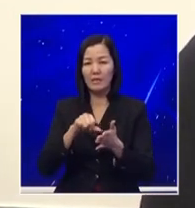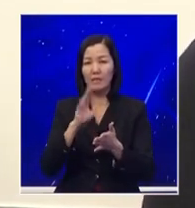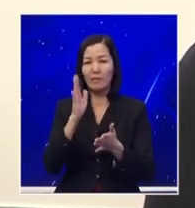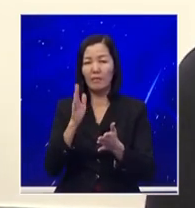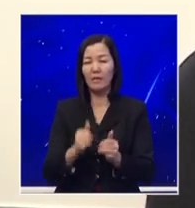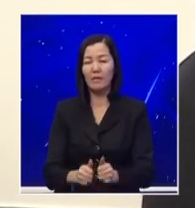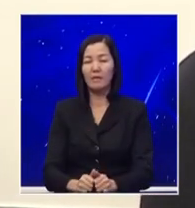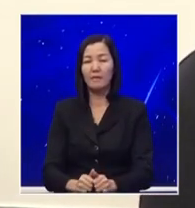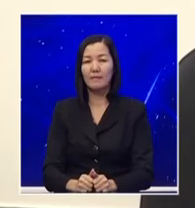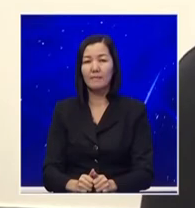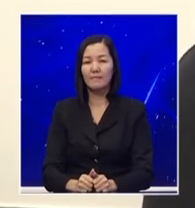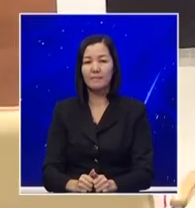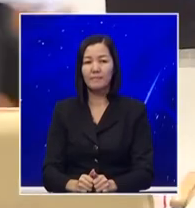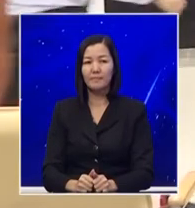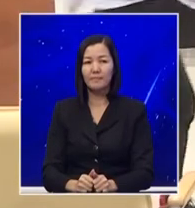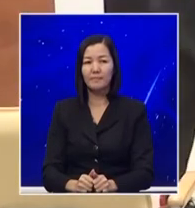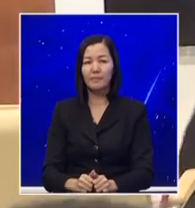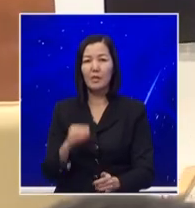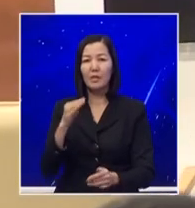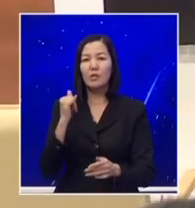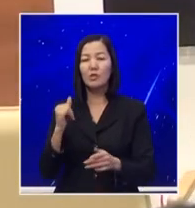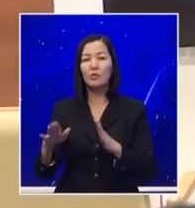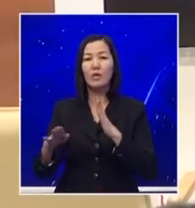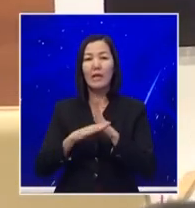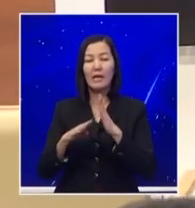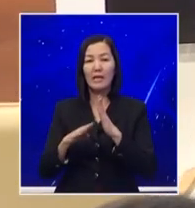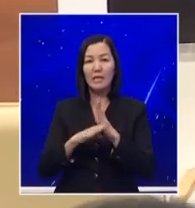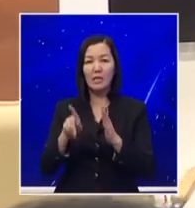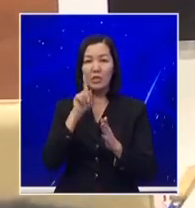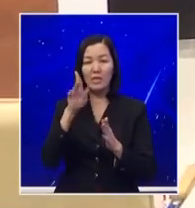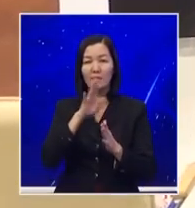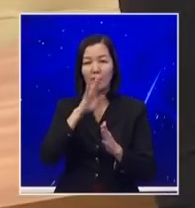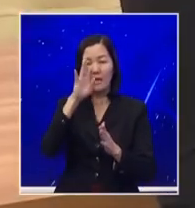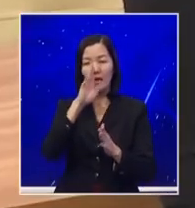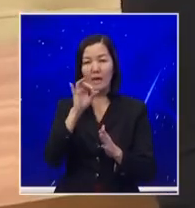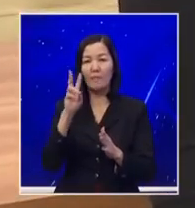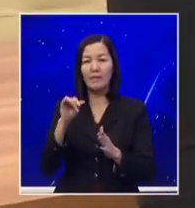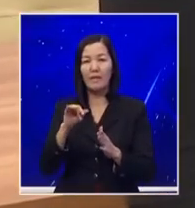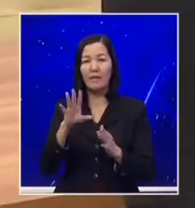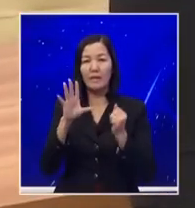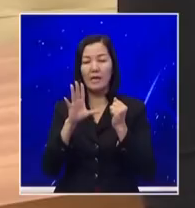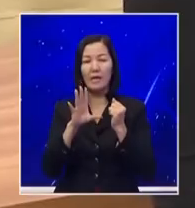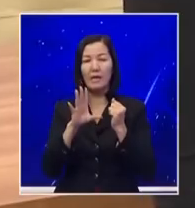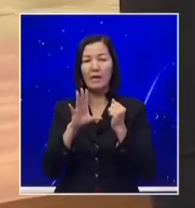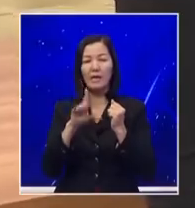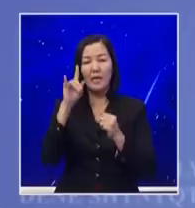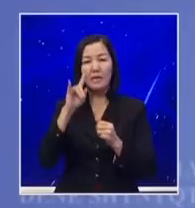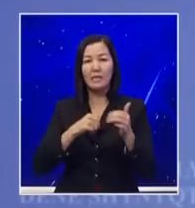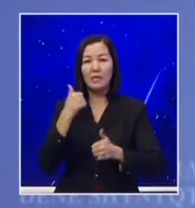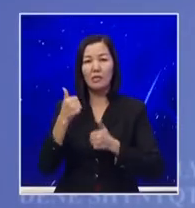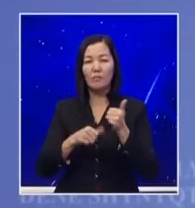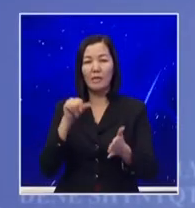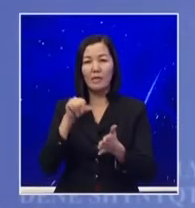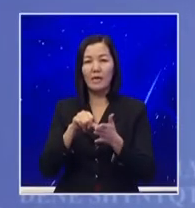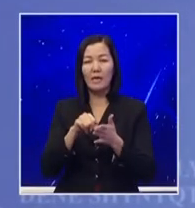намысты қолдан бермейтініне сенімдіміз. Жетісулық шығыс жекпе-жек өнерінің өрендері ақпан айының аяғында болатын Қазақстан чемпионатына бақ сынауды көздейді.